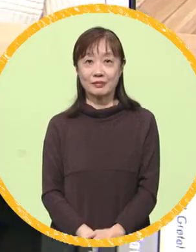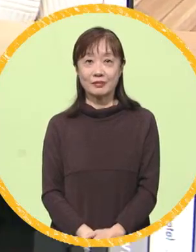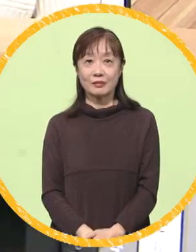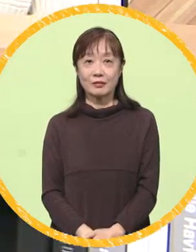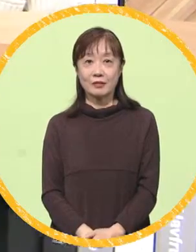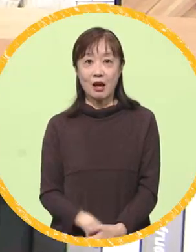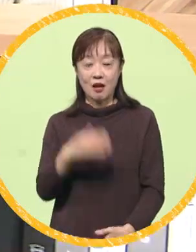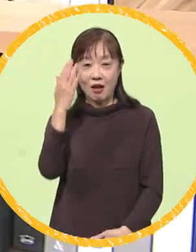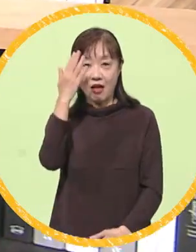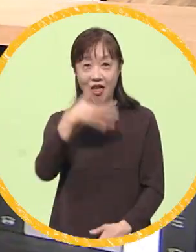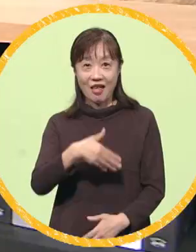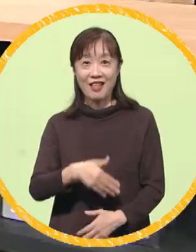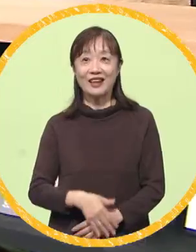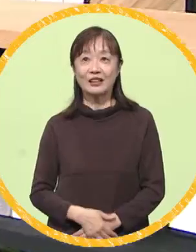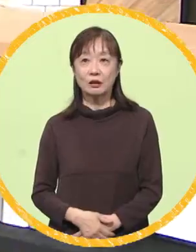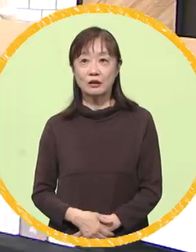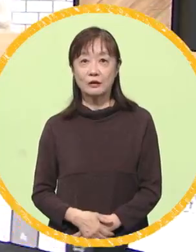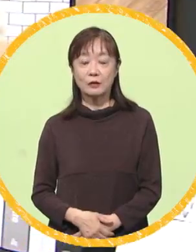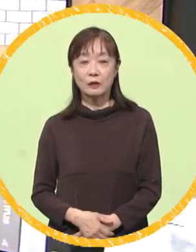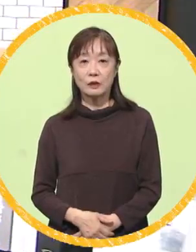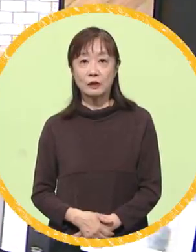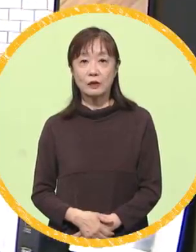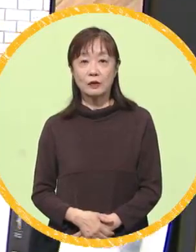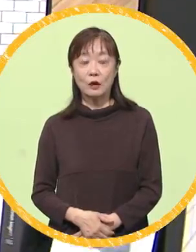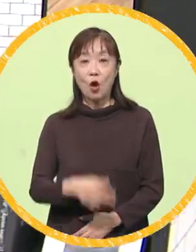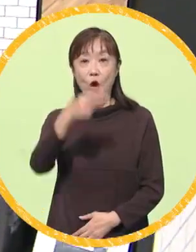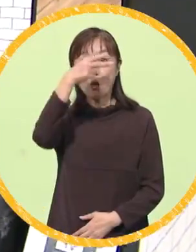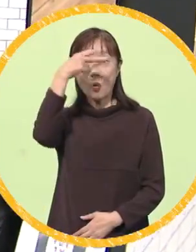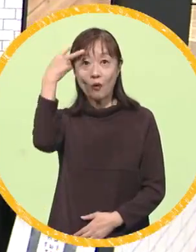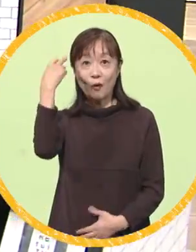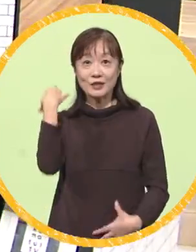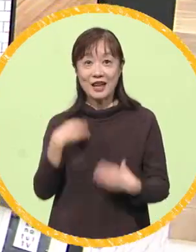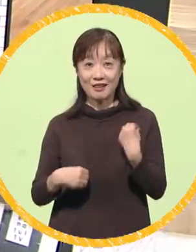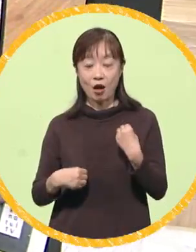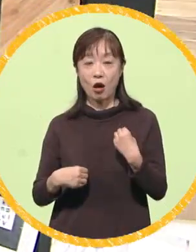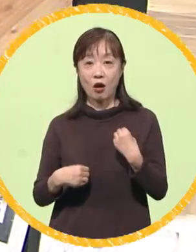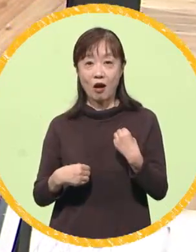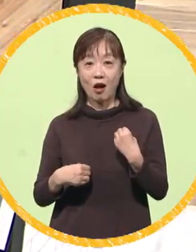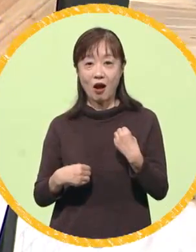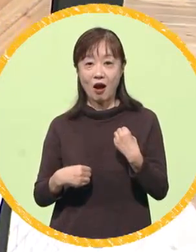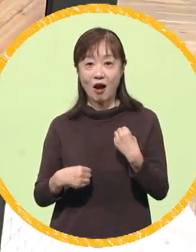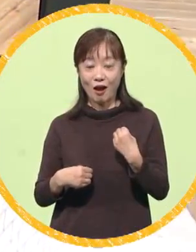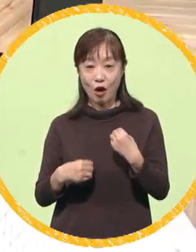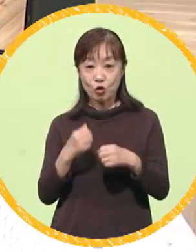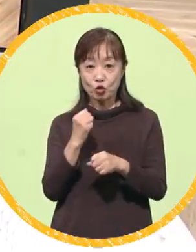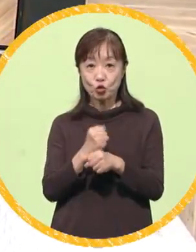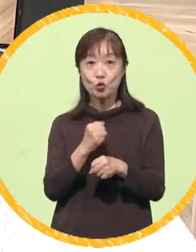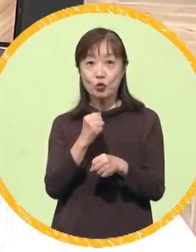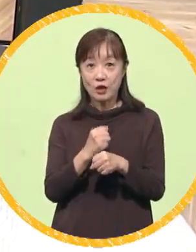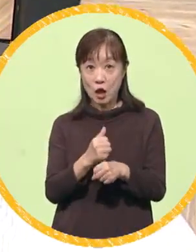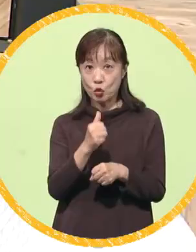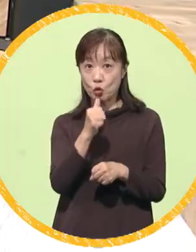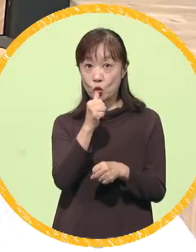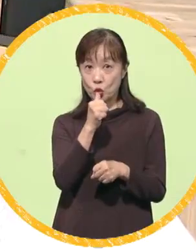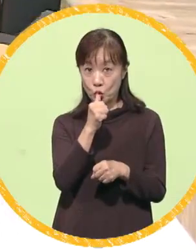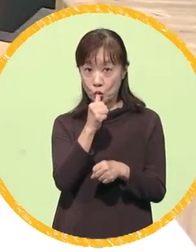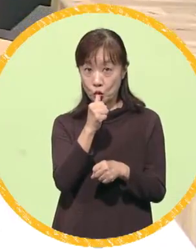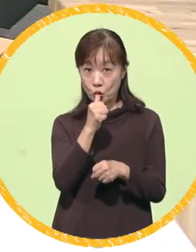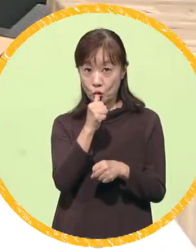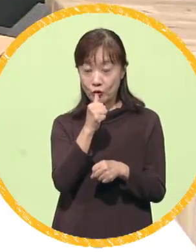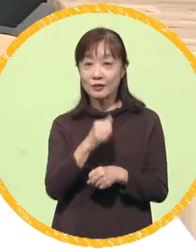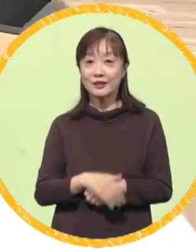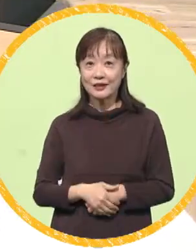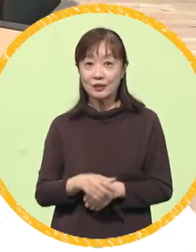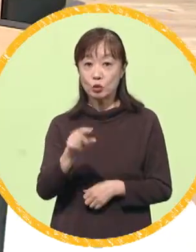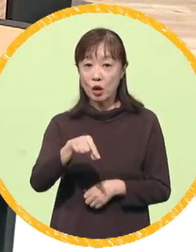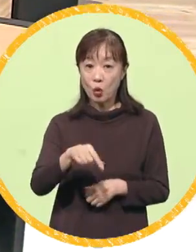と思います。 ってことは高校生が作った売ってる牛乳？ そういうことなんですよ。 売ってる